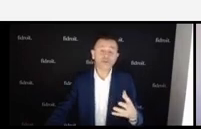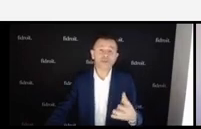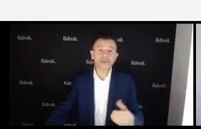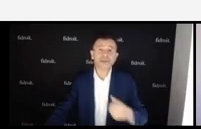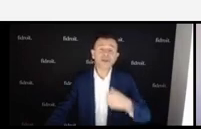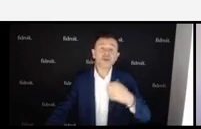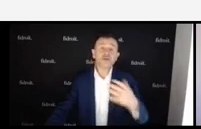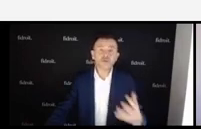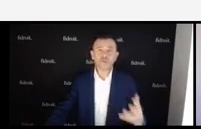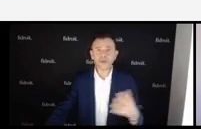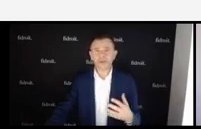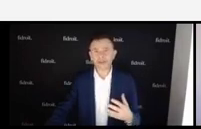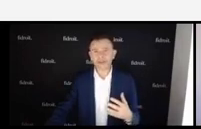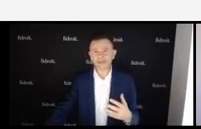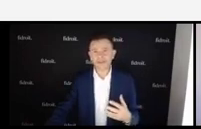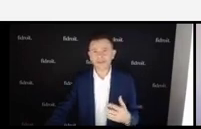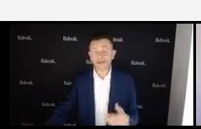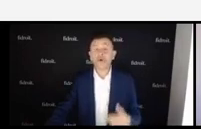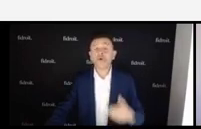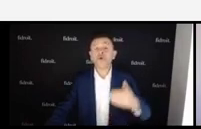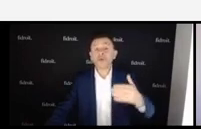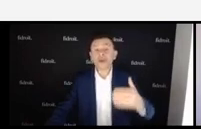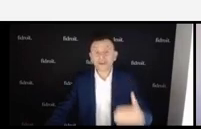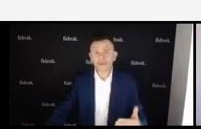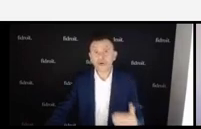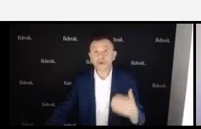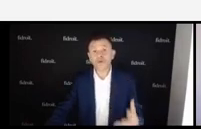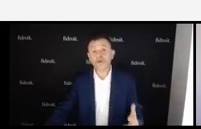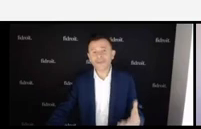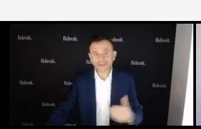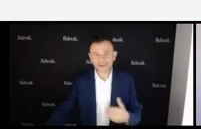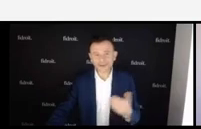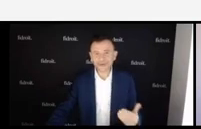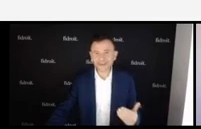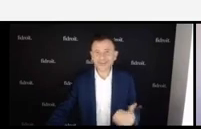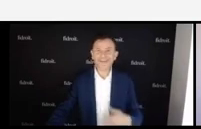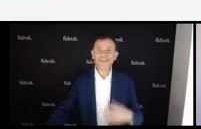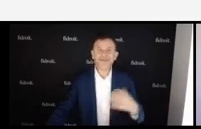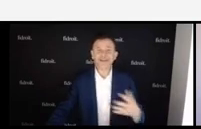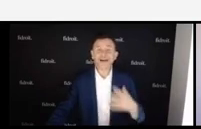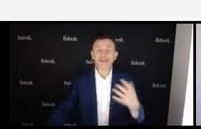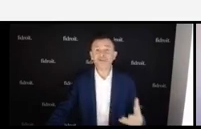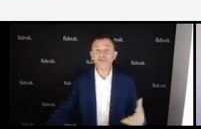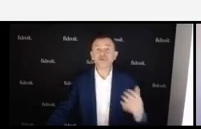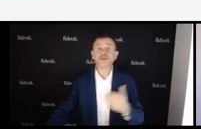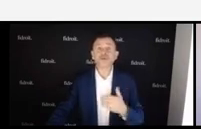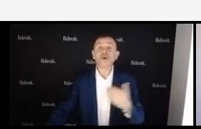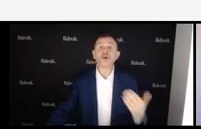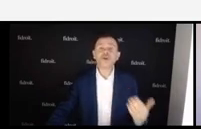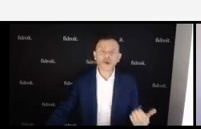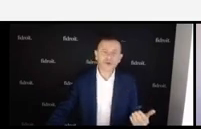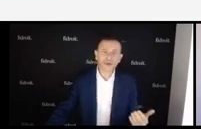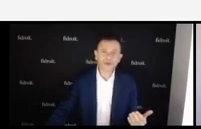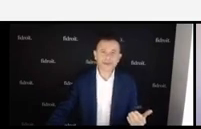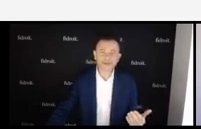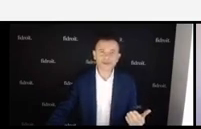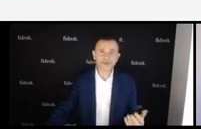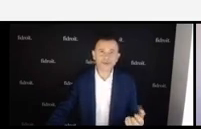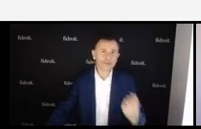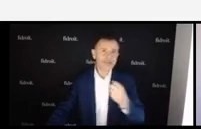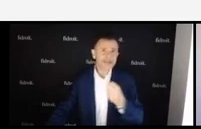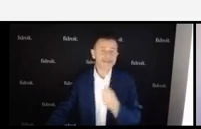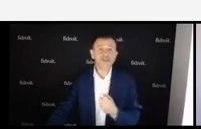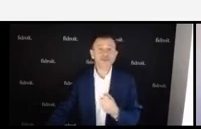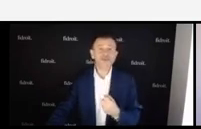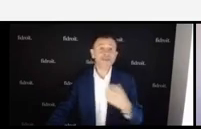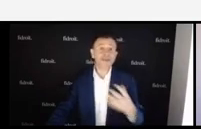toute hypothèse, toutes permettent d'accéder au prélèvement forfaitaire unique, donc à 30% lors de la perception des